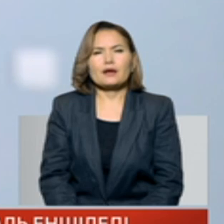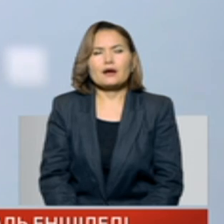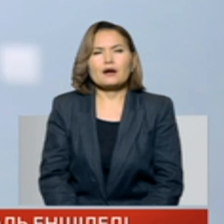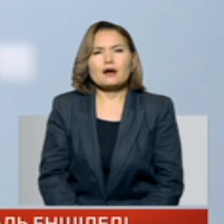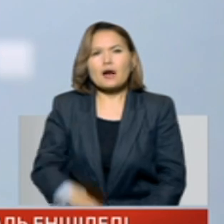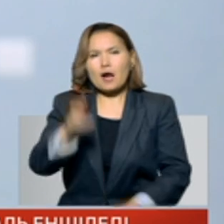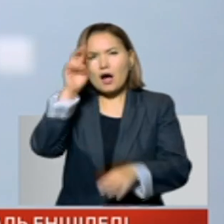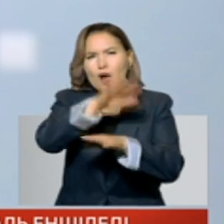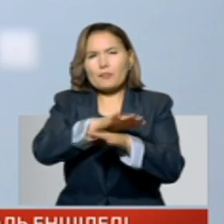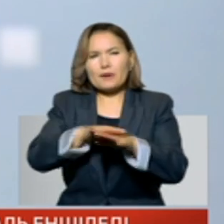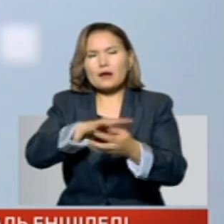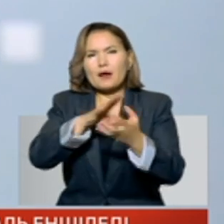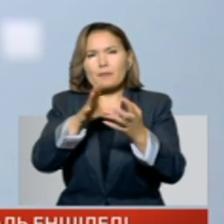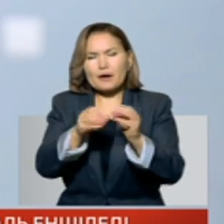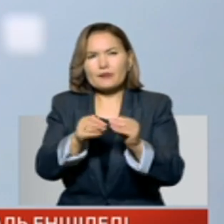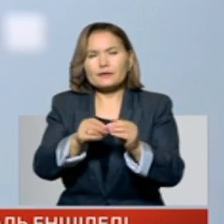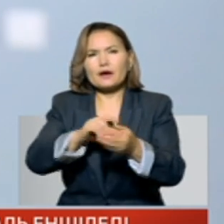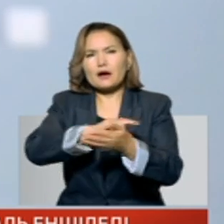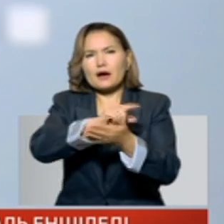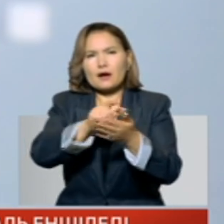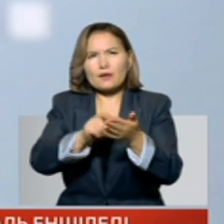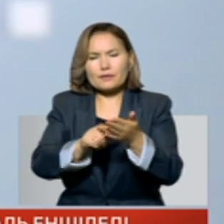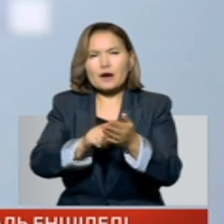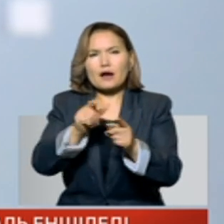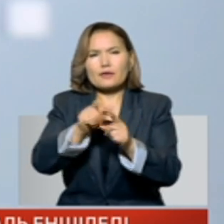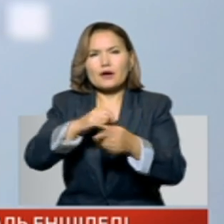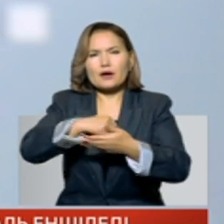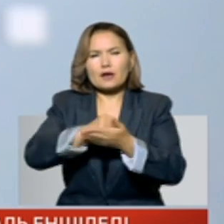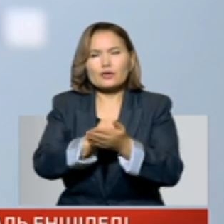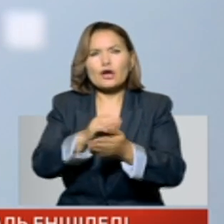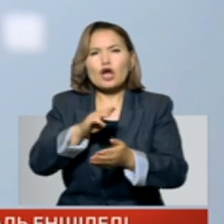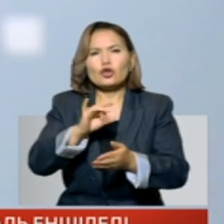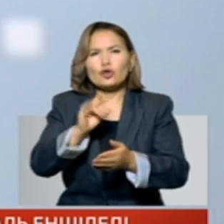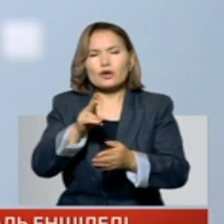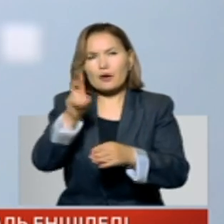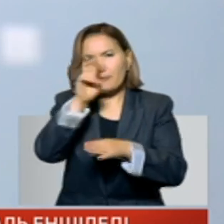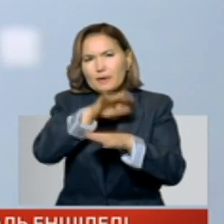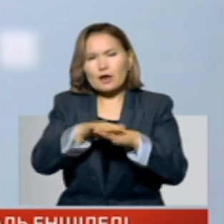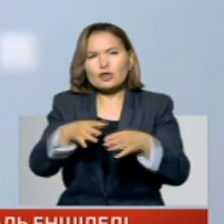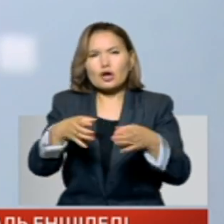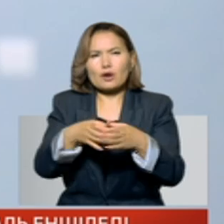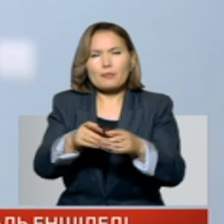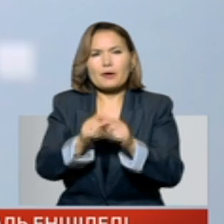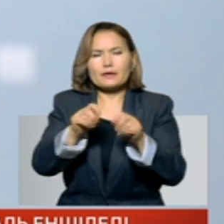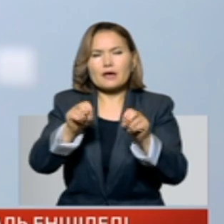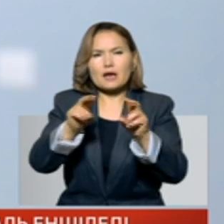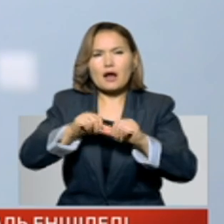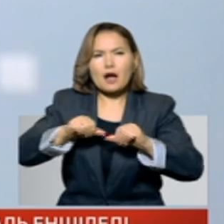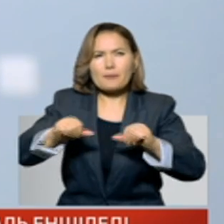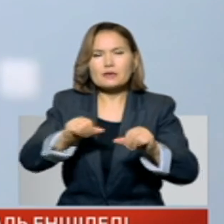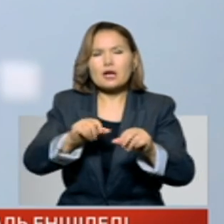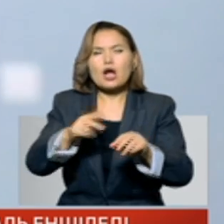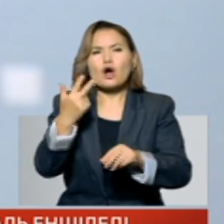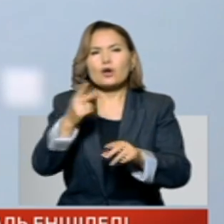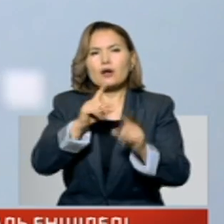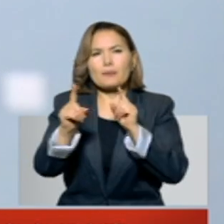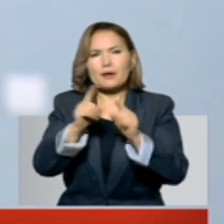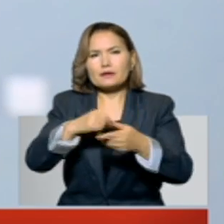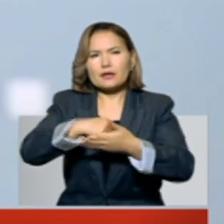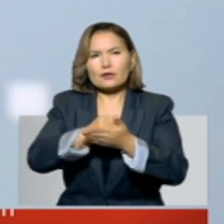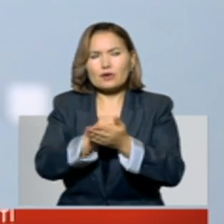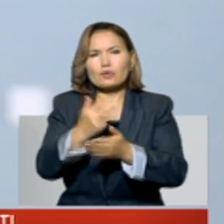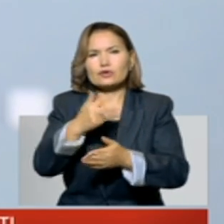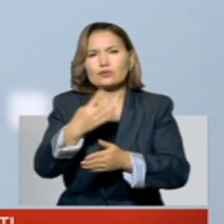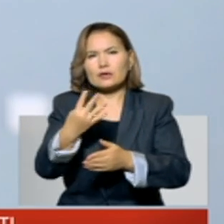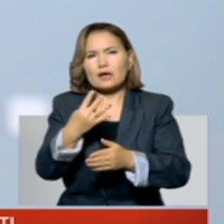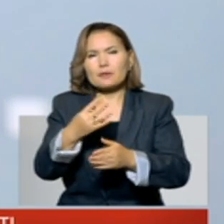Түрк елдеріне ортақ әліпби қабылданды. Мұндай шешім Бакуде түркі мемлекеттер ұйымының жанынан құрылған арнайы комиссияның 3-ші отырысында